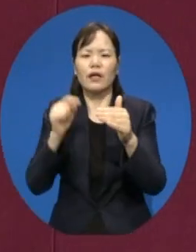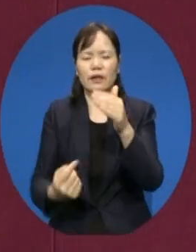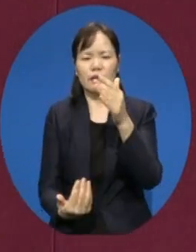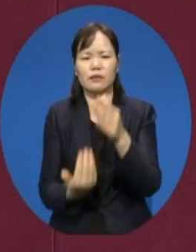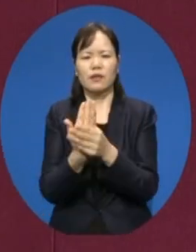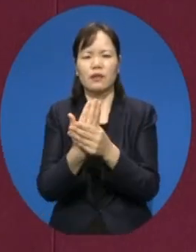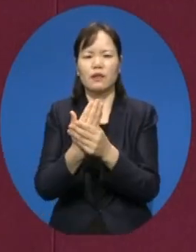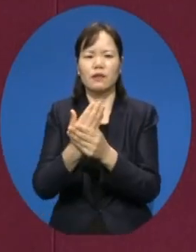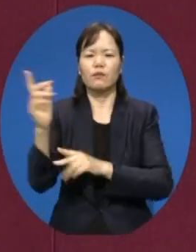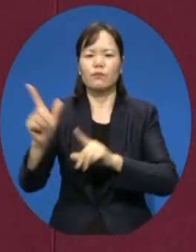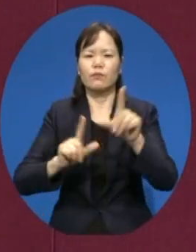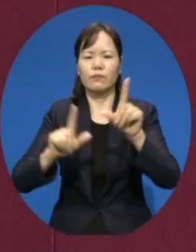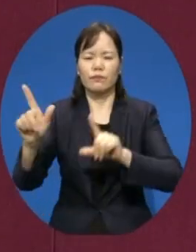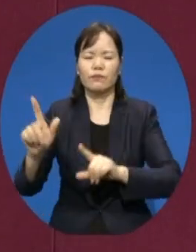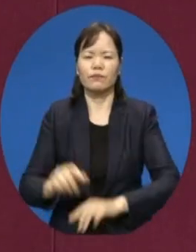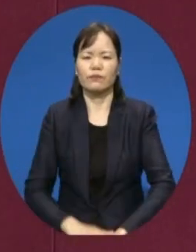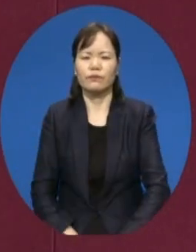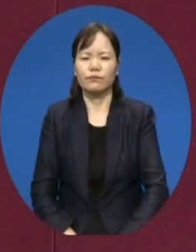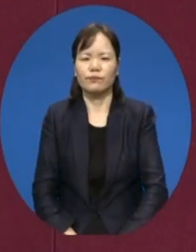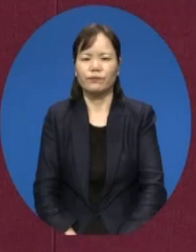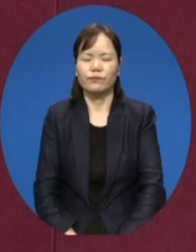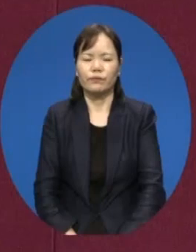있는 현상입니다.